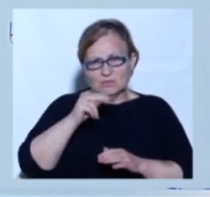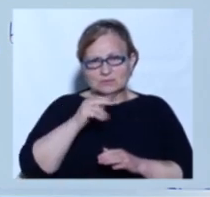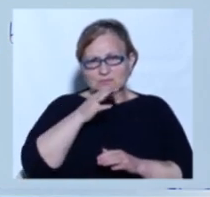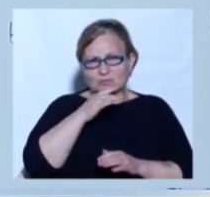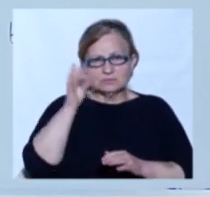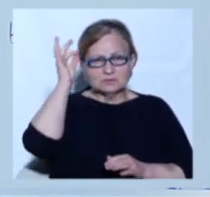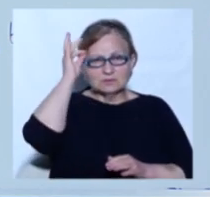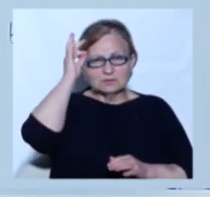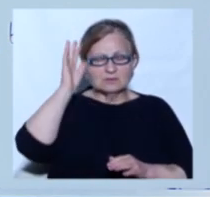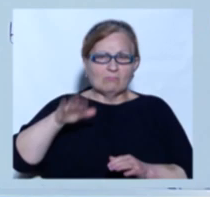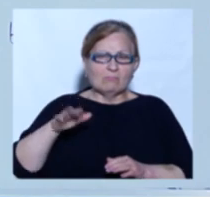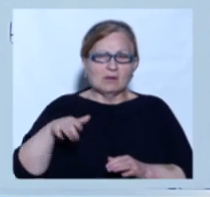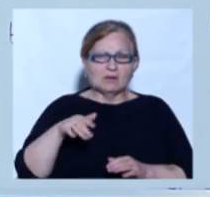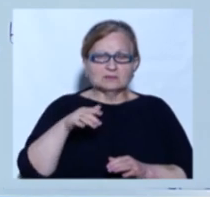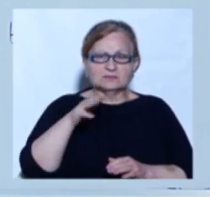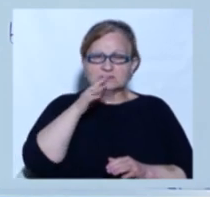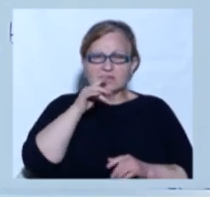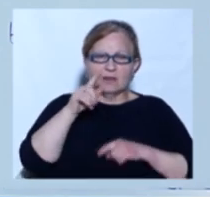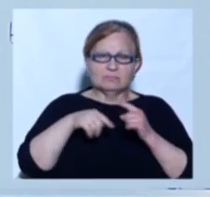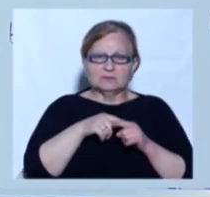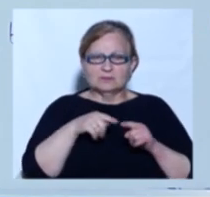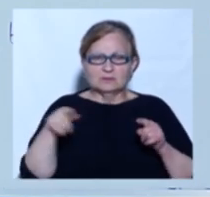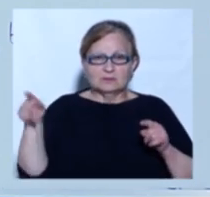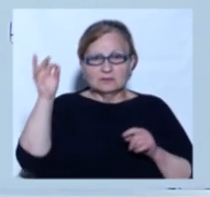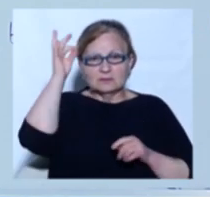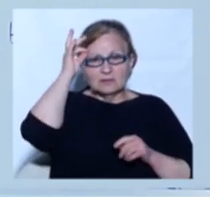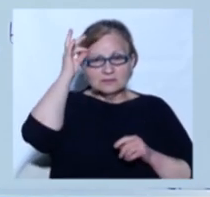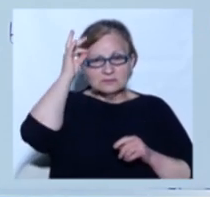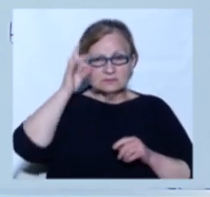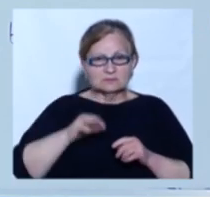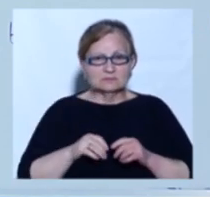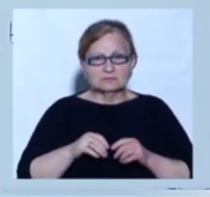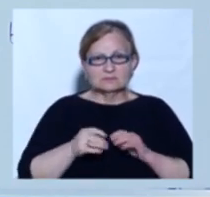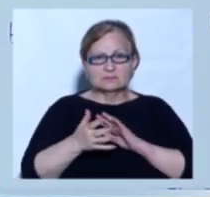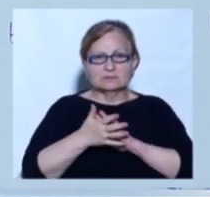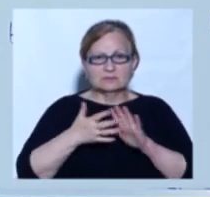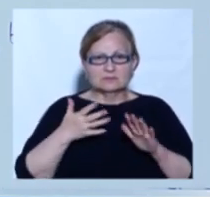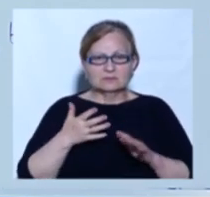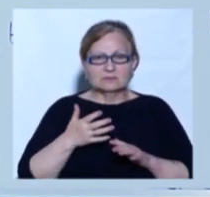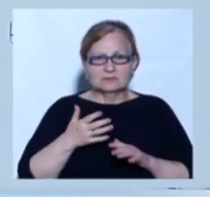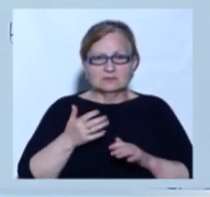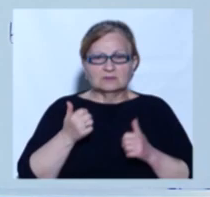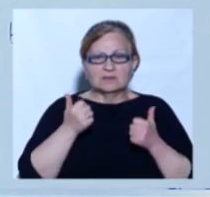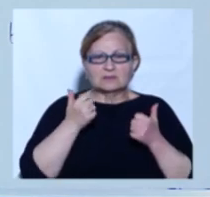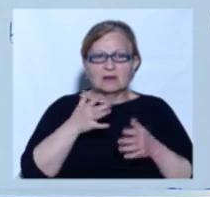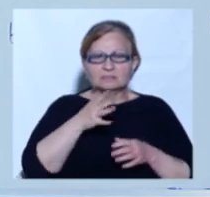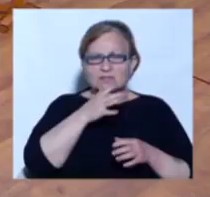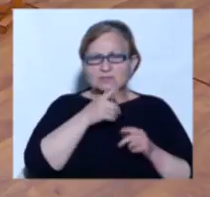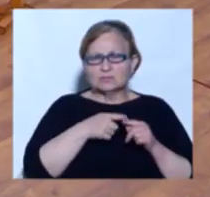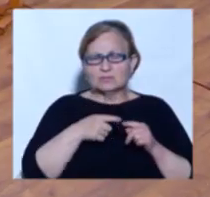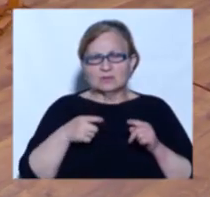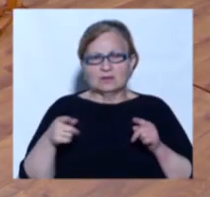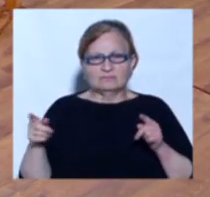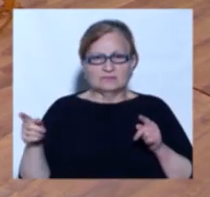გახსენებს და მეორე წლების შემდეგ ეს რომ გახსენდება ადამიანს, ხვდები რამდენი დრო გასულა და